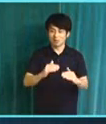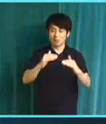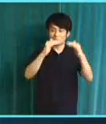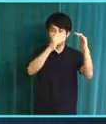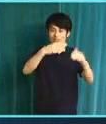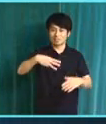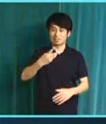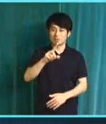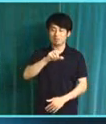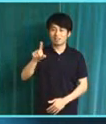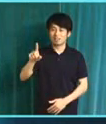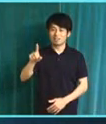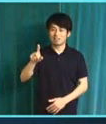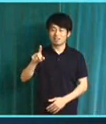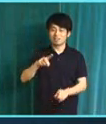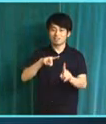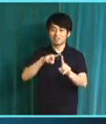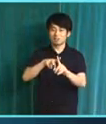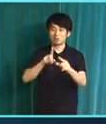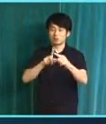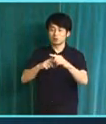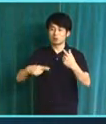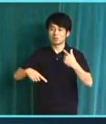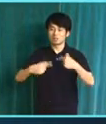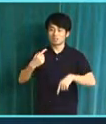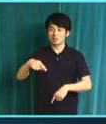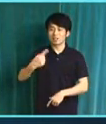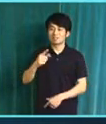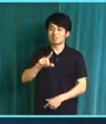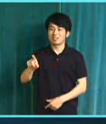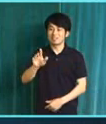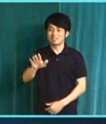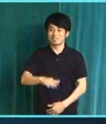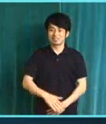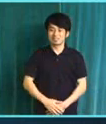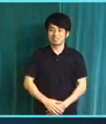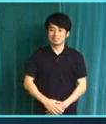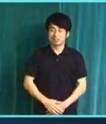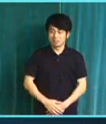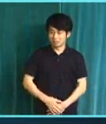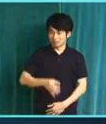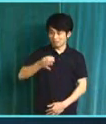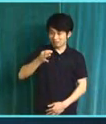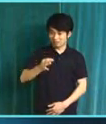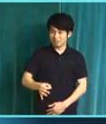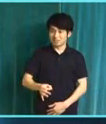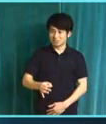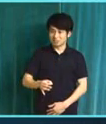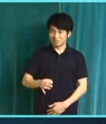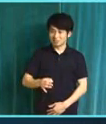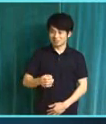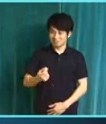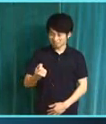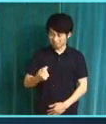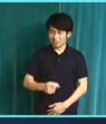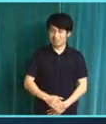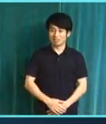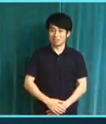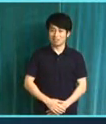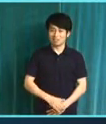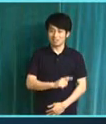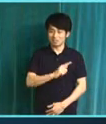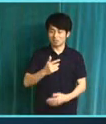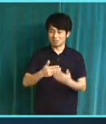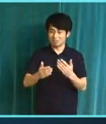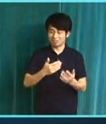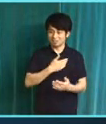で300円、 え、 小中学生は100円になります。 そんなお手頃価格で、 はい、 体験できちゃうんですか。